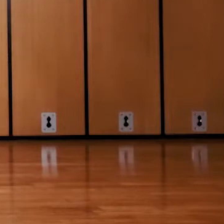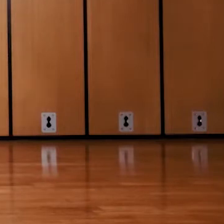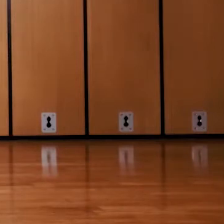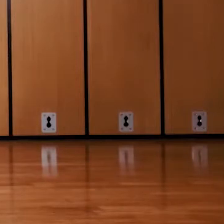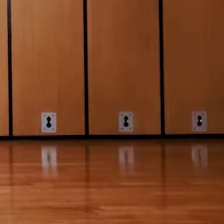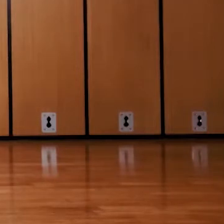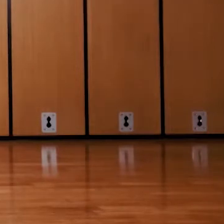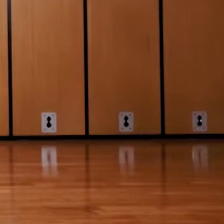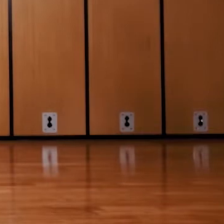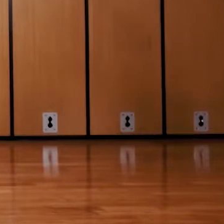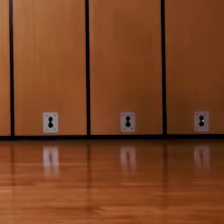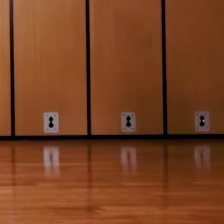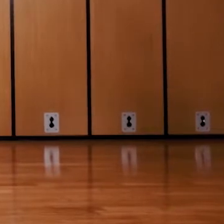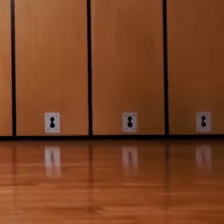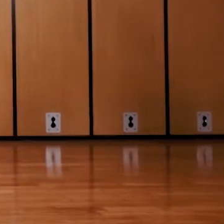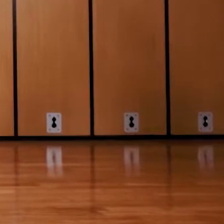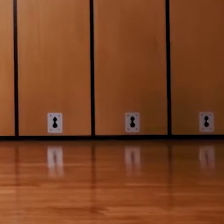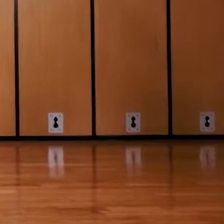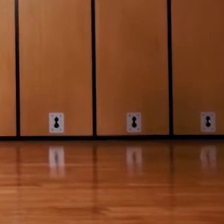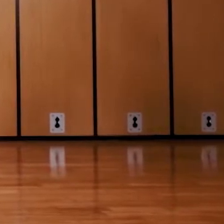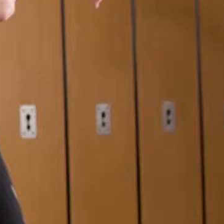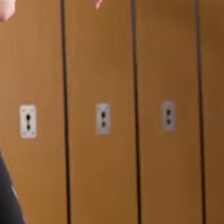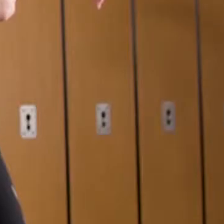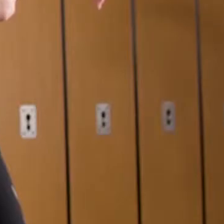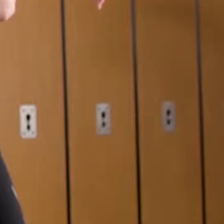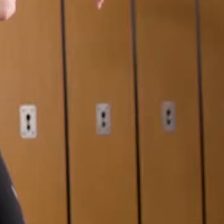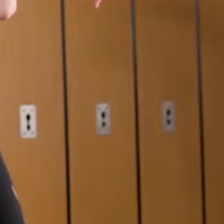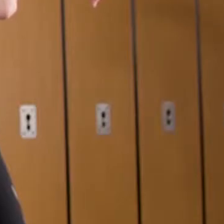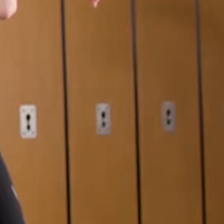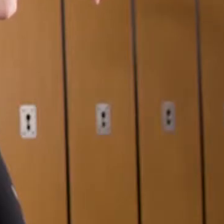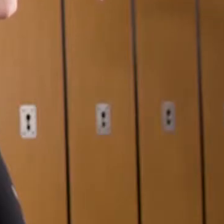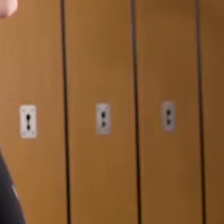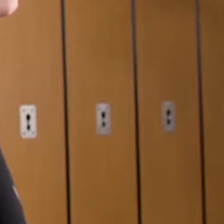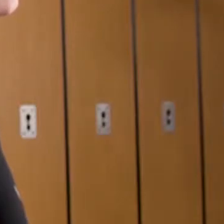левой, растягиваемся немного назад.